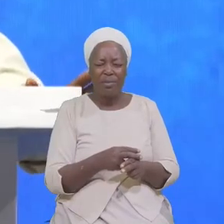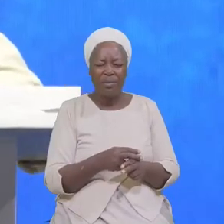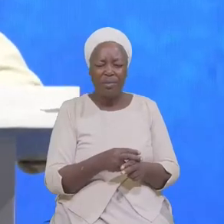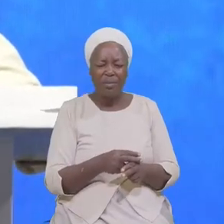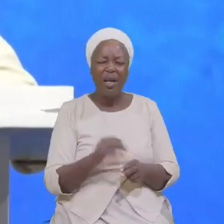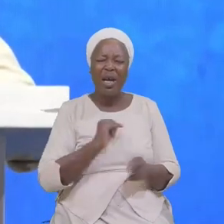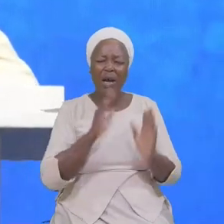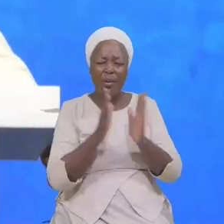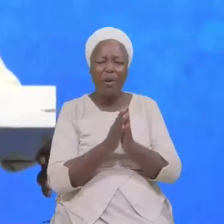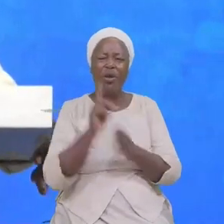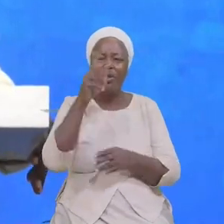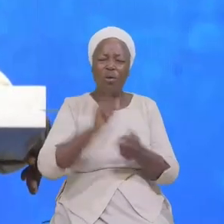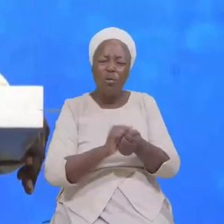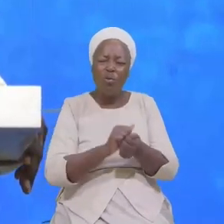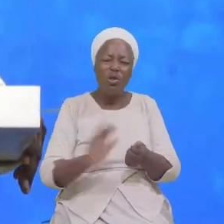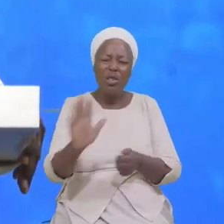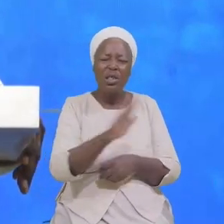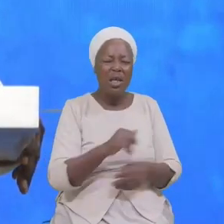Je prie que tu les purifies.